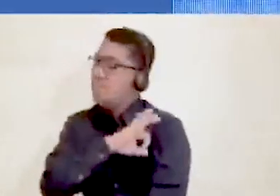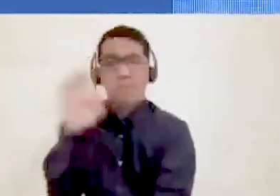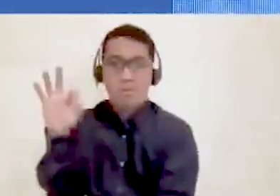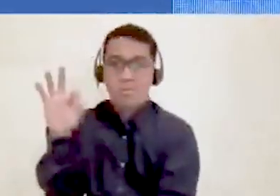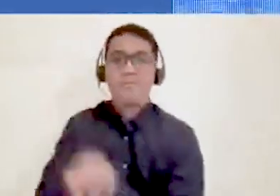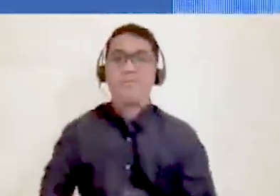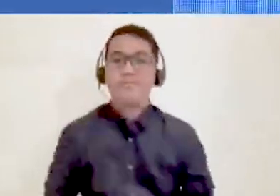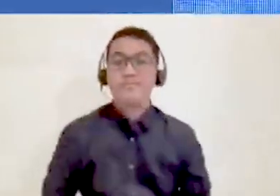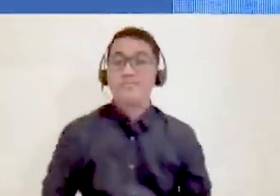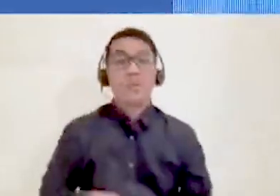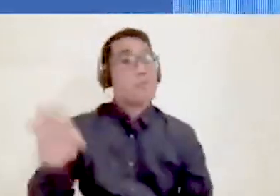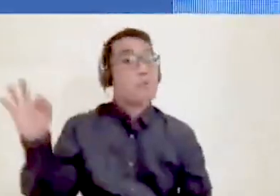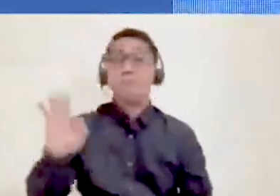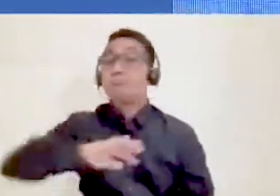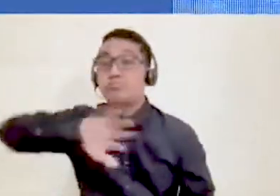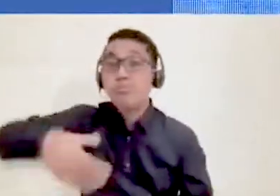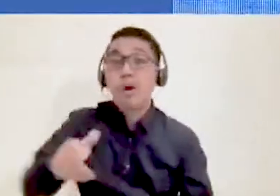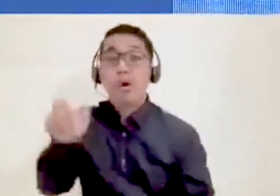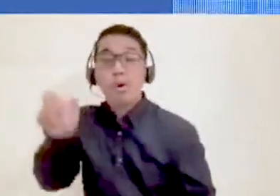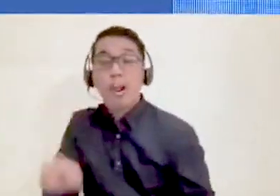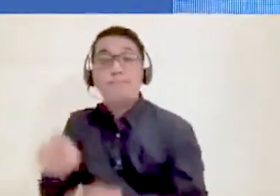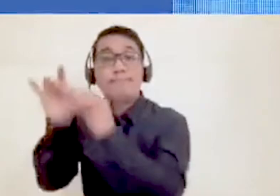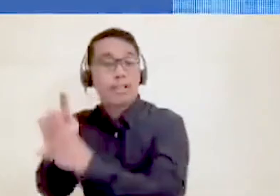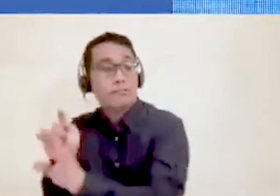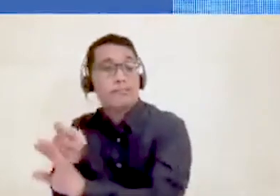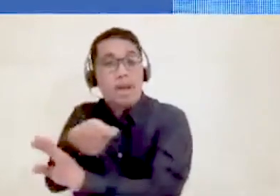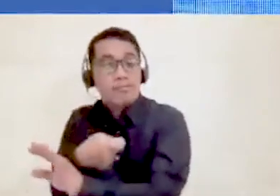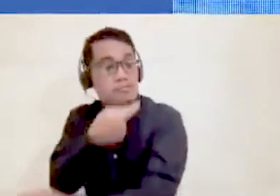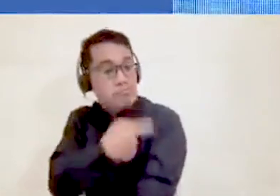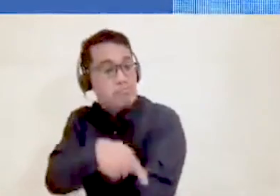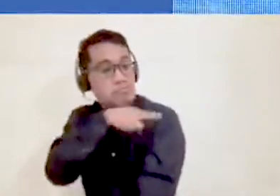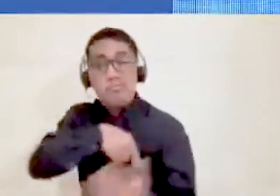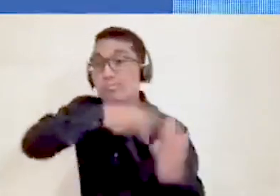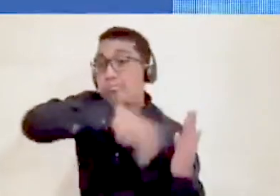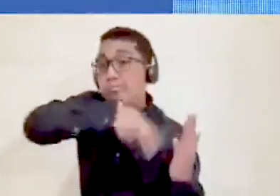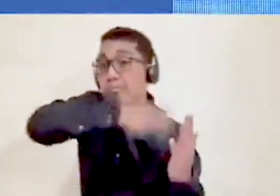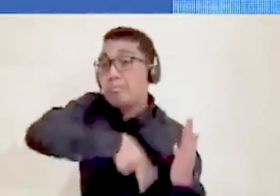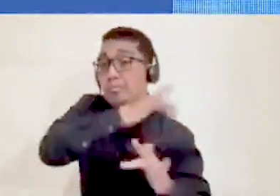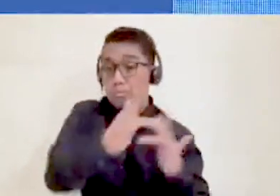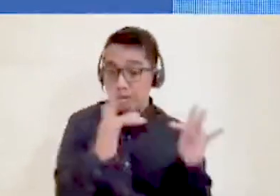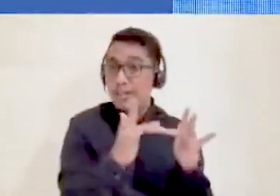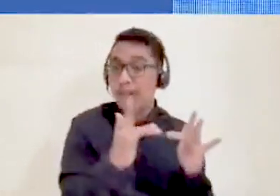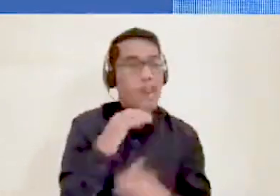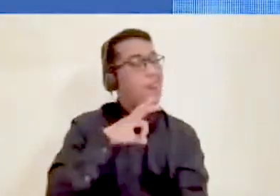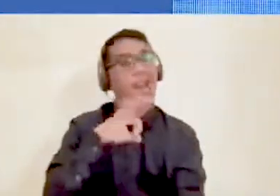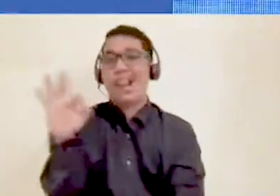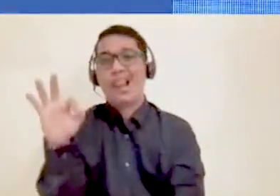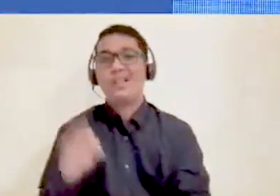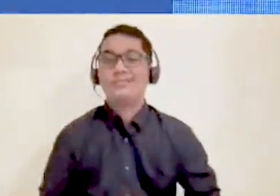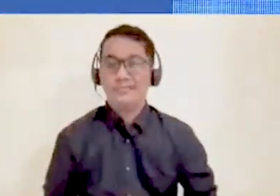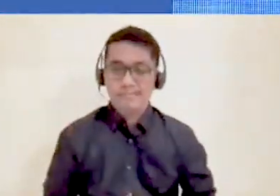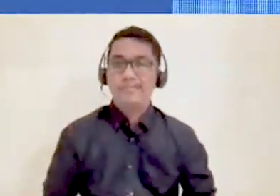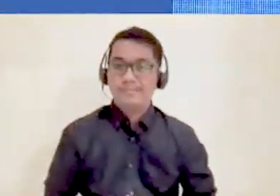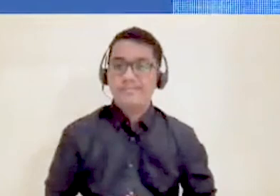Tidak semua orang yang menggunakan internet sudah terlihat serasi secara digital Hai